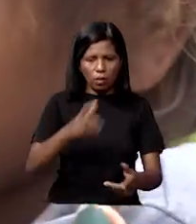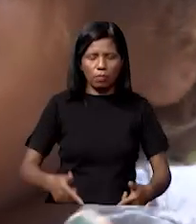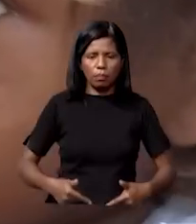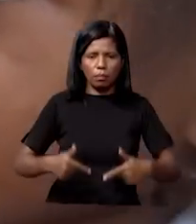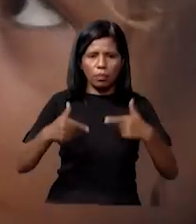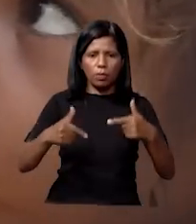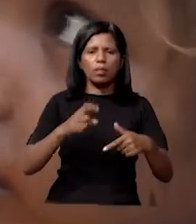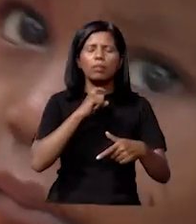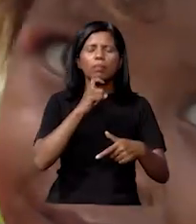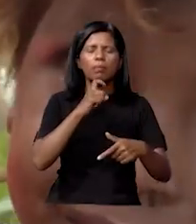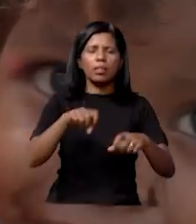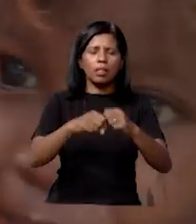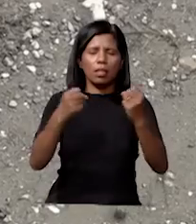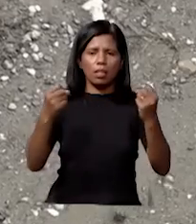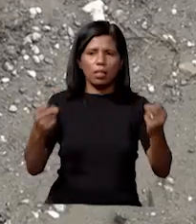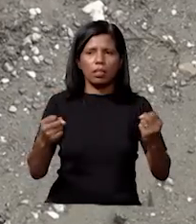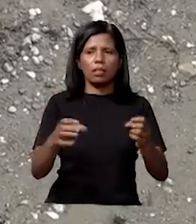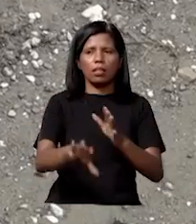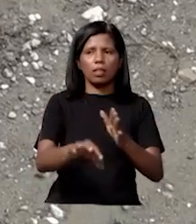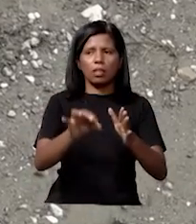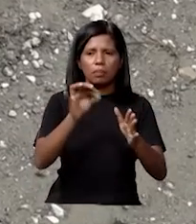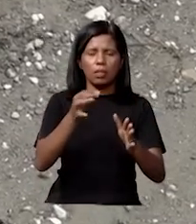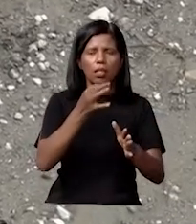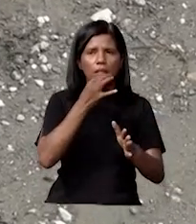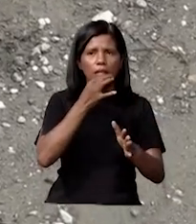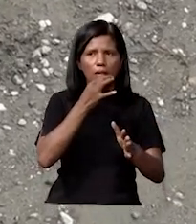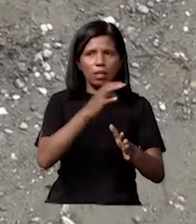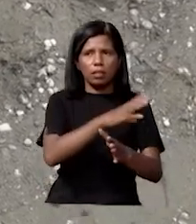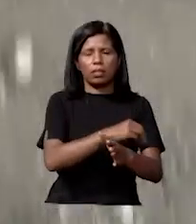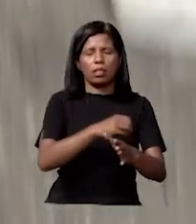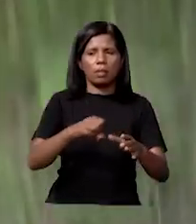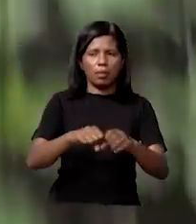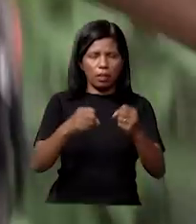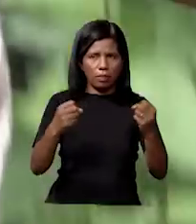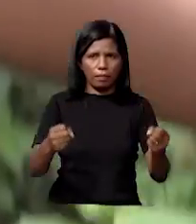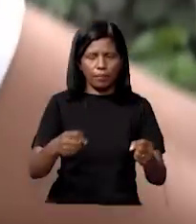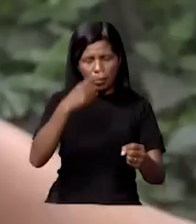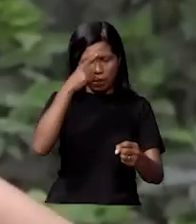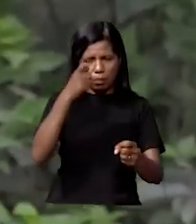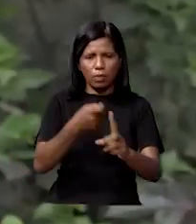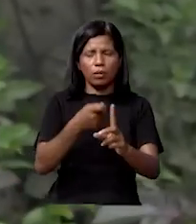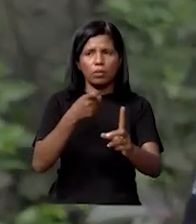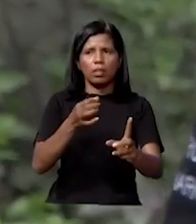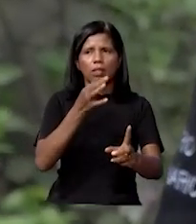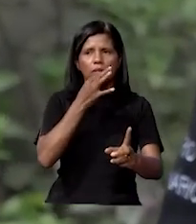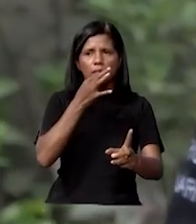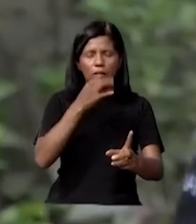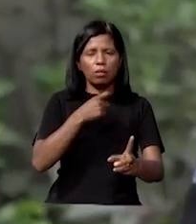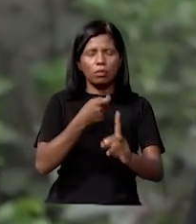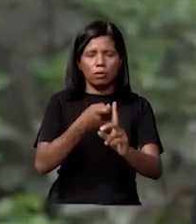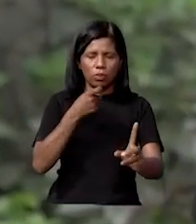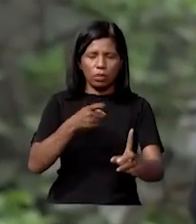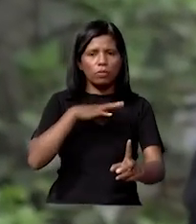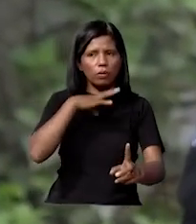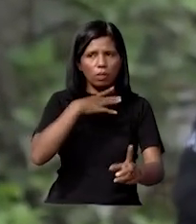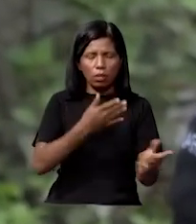masa no hilimos aihan sira nebe prazu liona atuhan tamba lihusi aihan nebe ne hili ya lishune